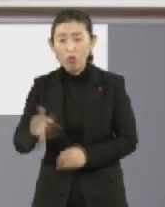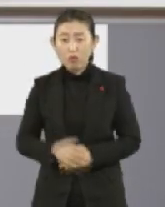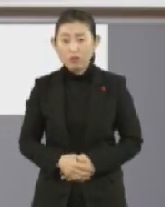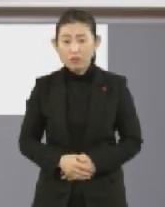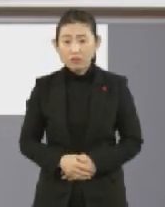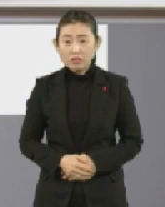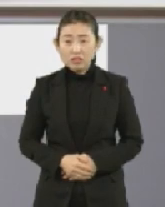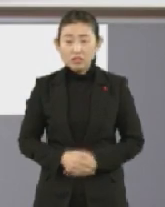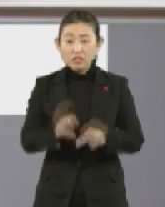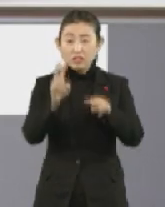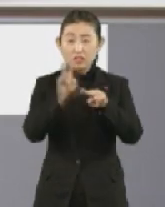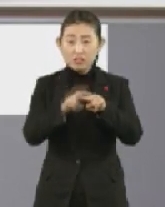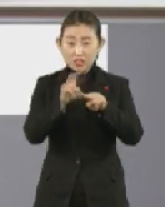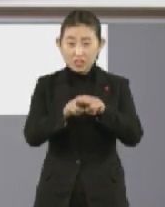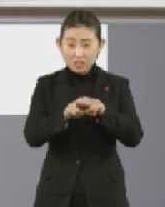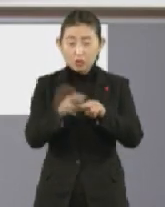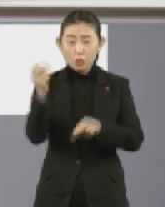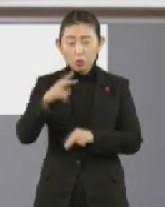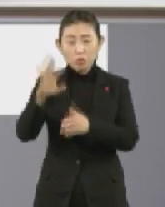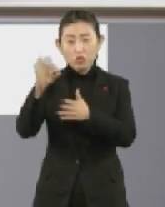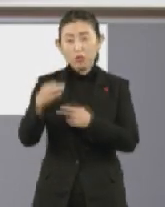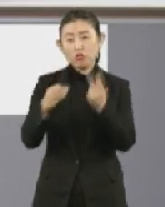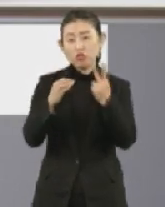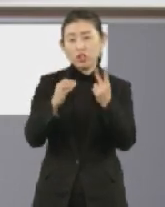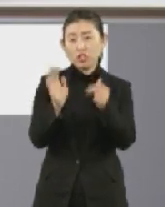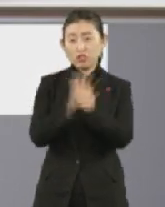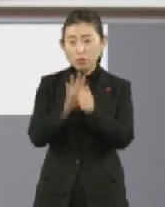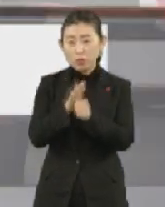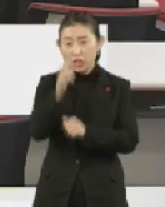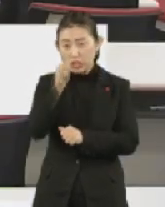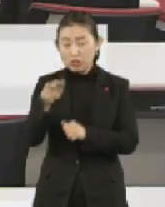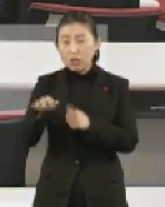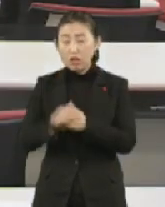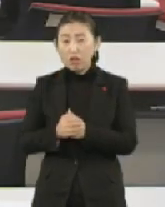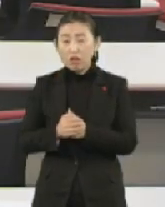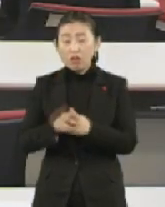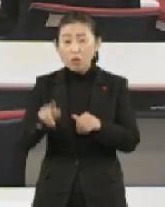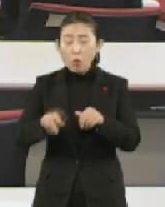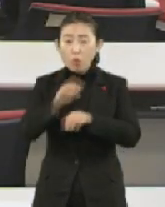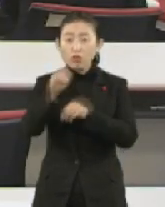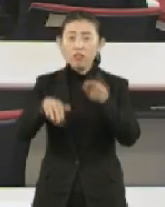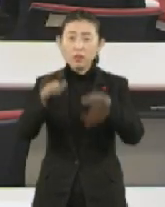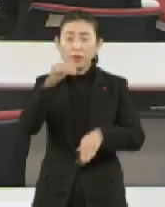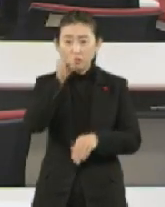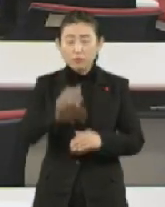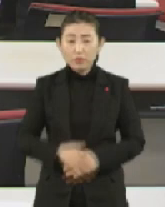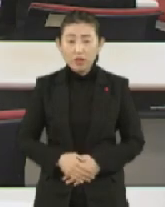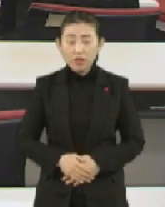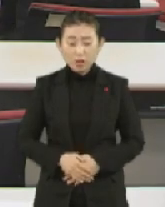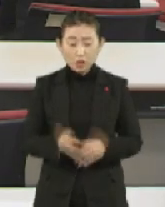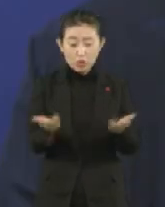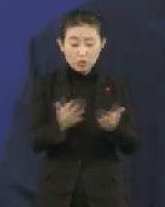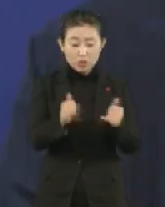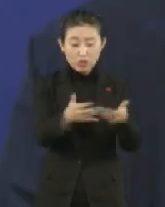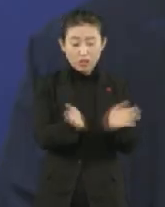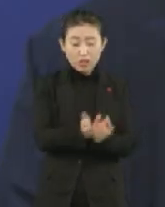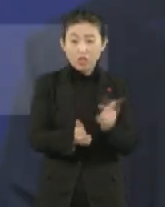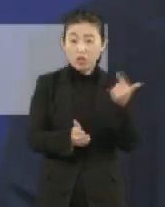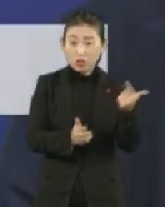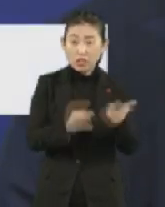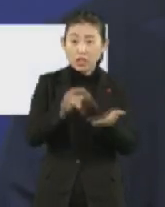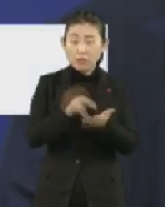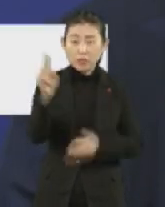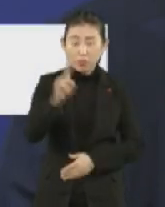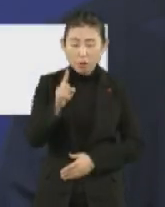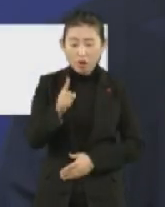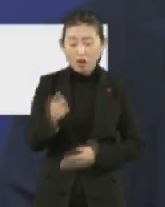승진하고 급여죠. 그 두 가지를 몰아준다고 하면 우리 역차별을 받게 되잖아요. 대전 소방본부 산하 6개 직장협의회는 이번 인사에